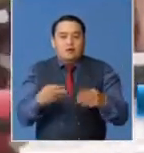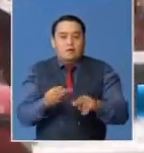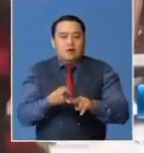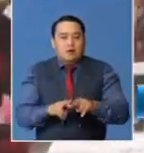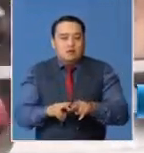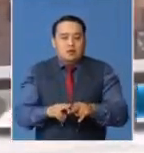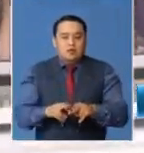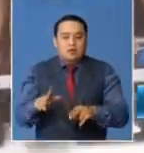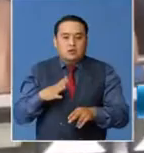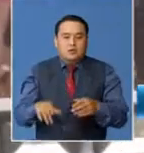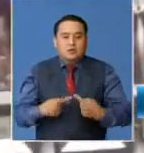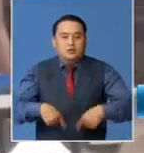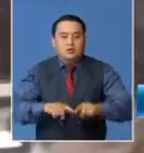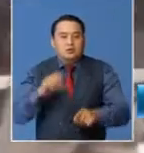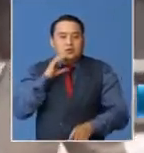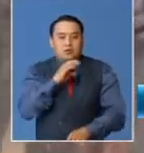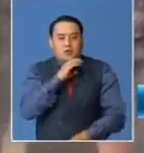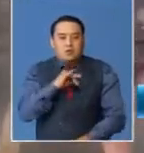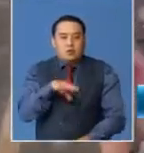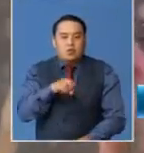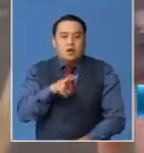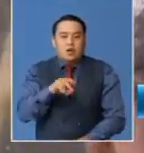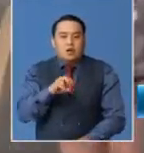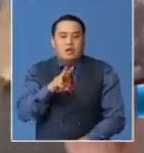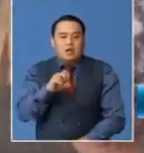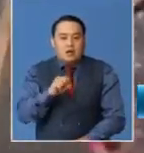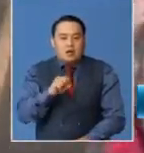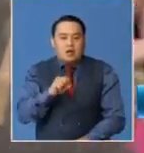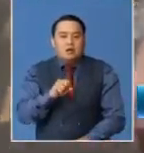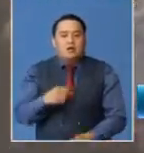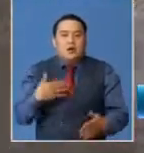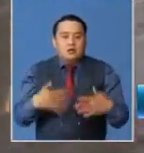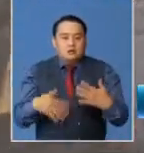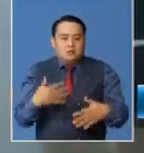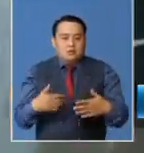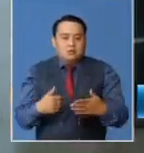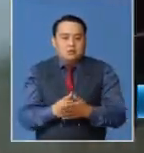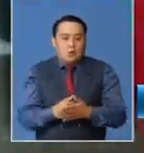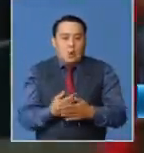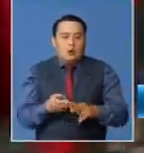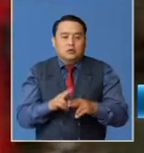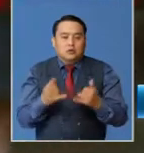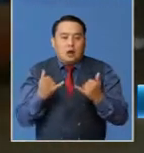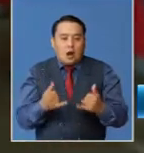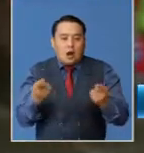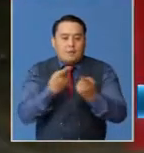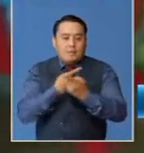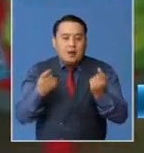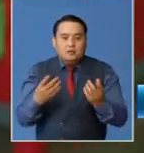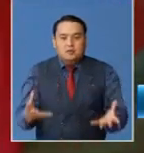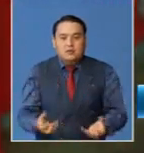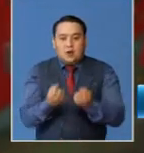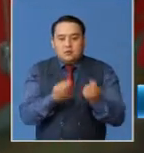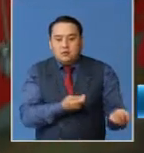стихии приняли на себя штаты Северная и Южная Каролина. Сейчас ураган уже ослаб до тропического шторма. Ранее была объявлена